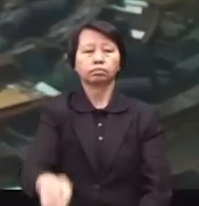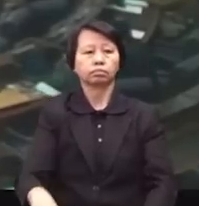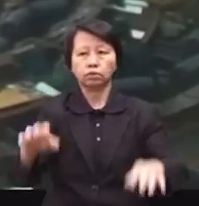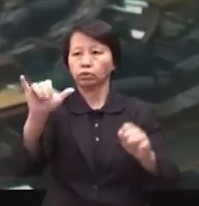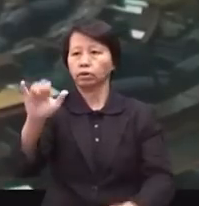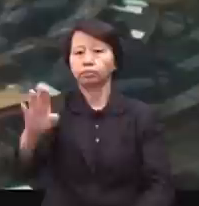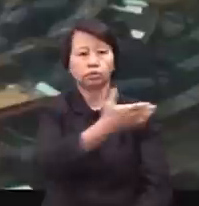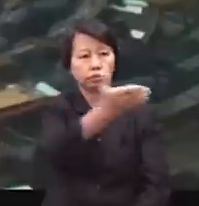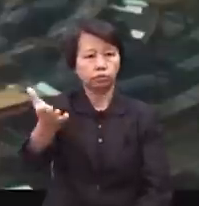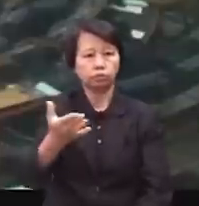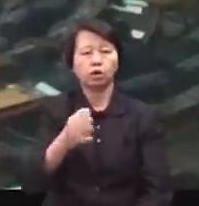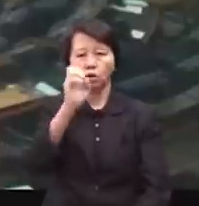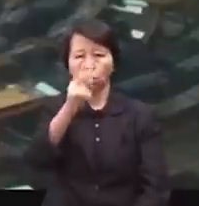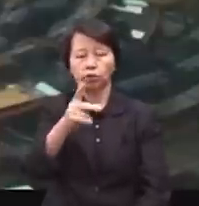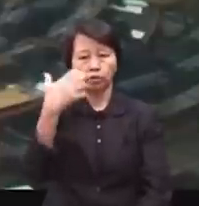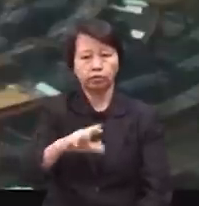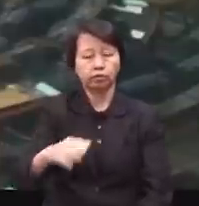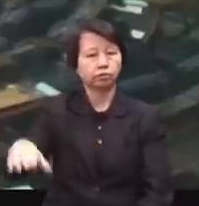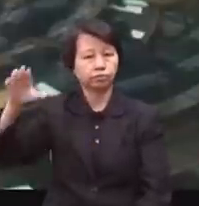setelah mendengar